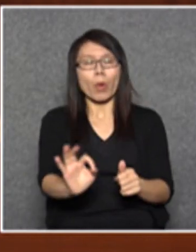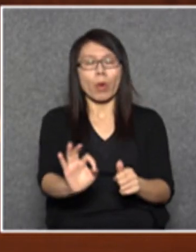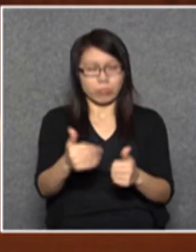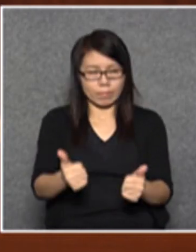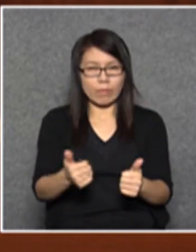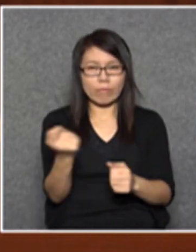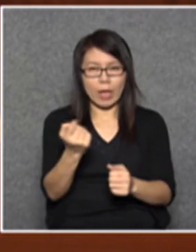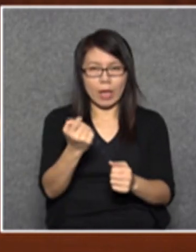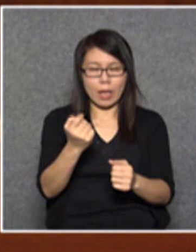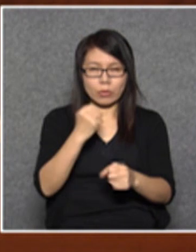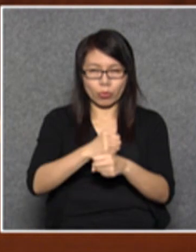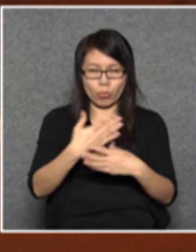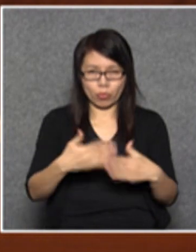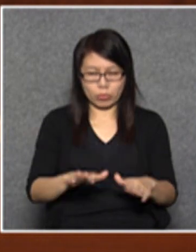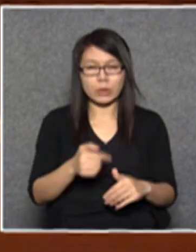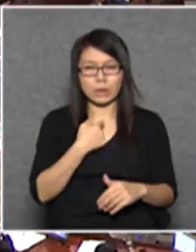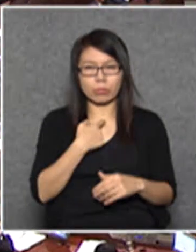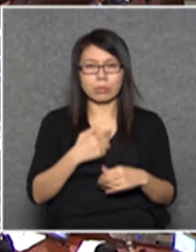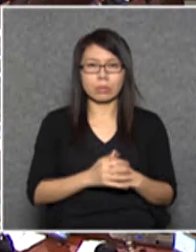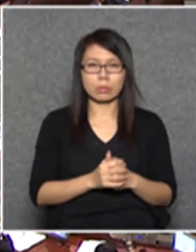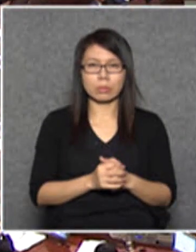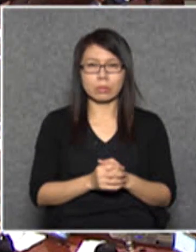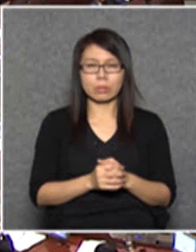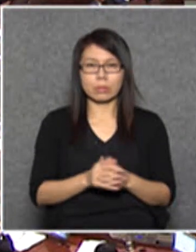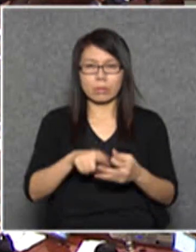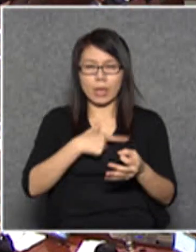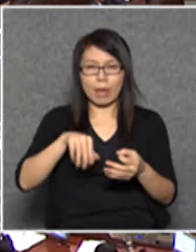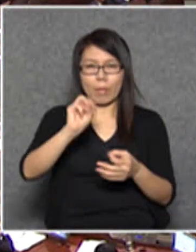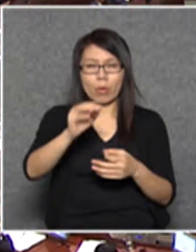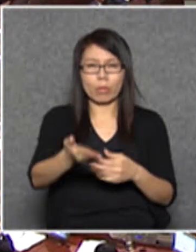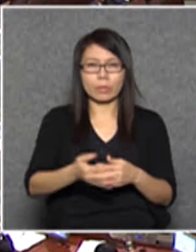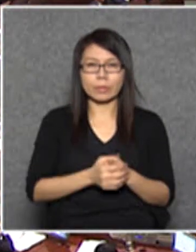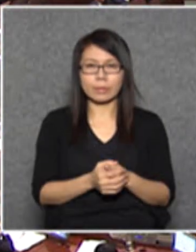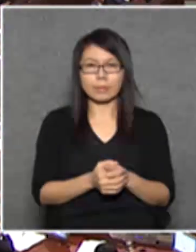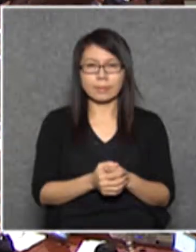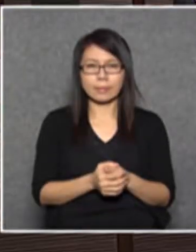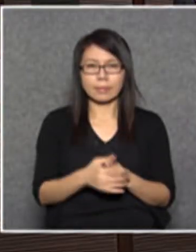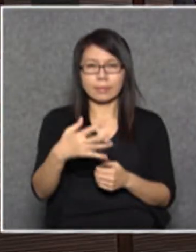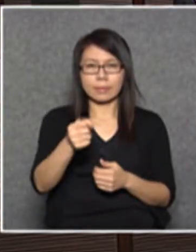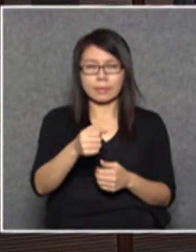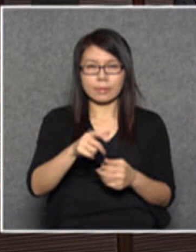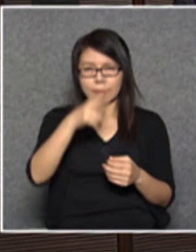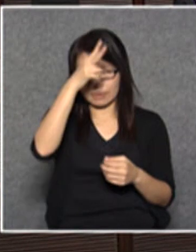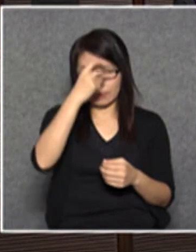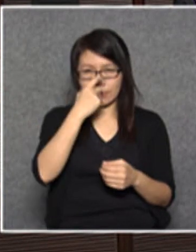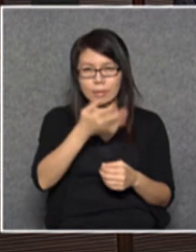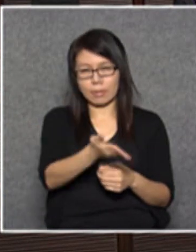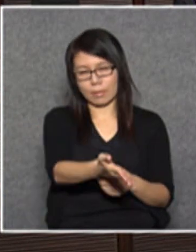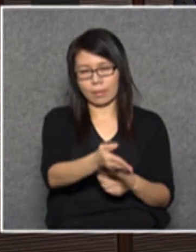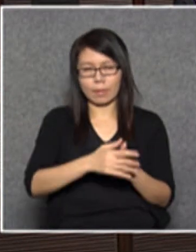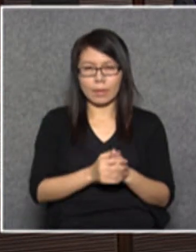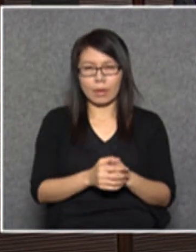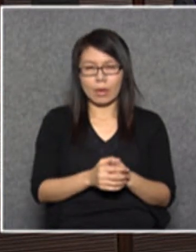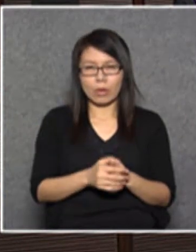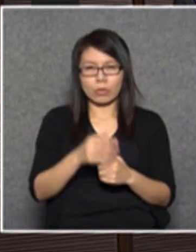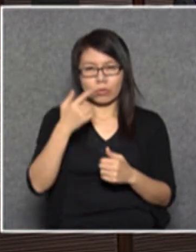快做好我哋需要做嘅工作。 莫乃光議員。 主席，梁振英先生，你的創科